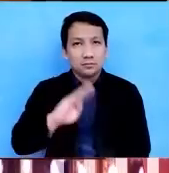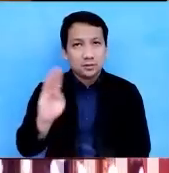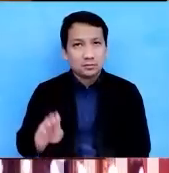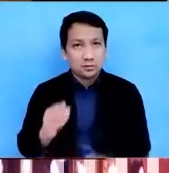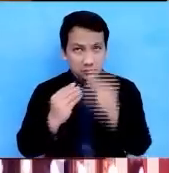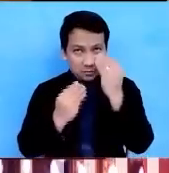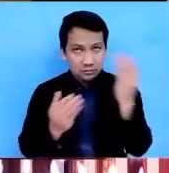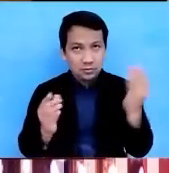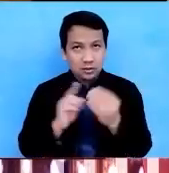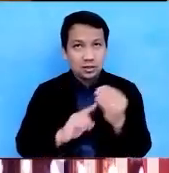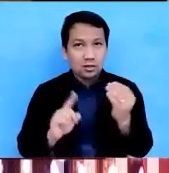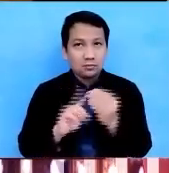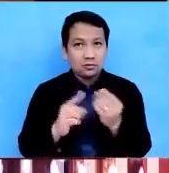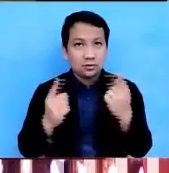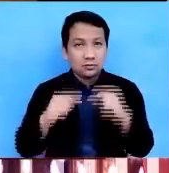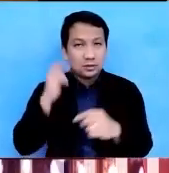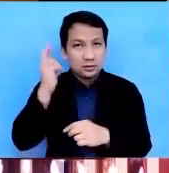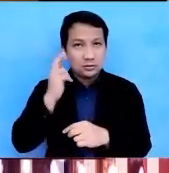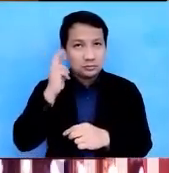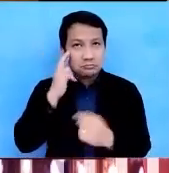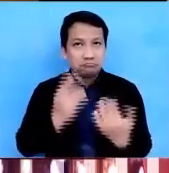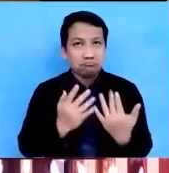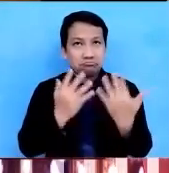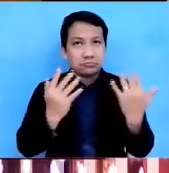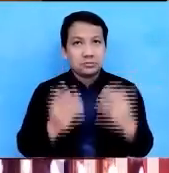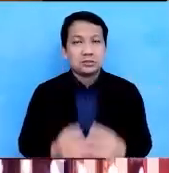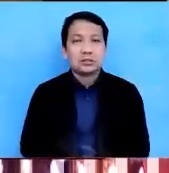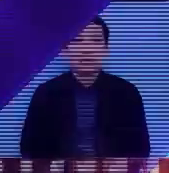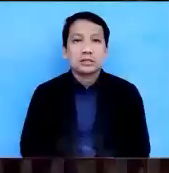ba sa sandi ng apoy?